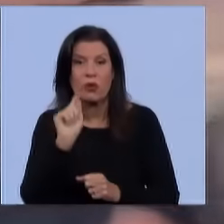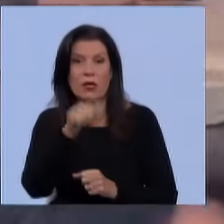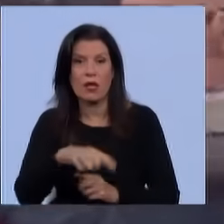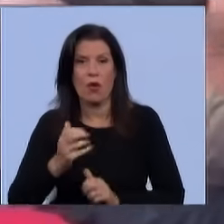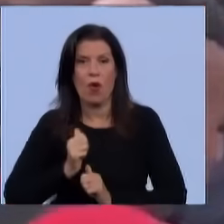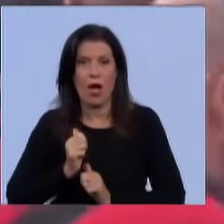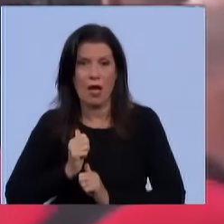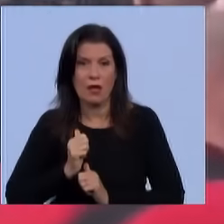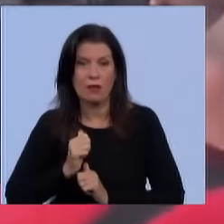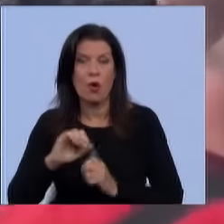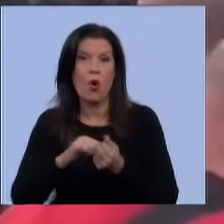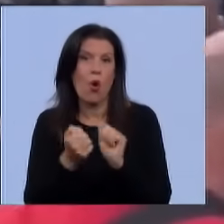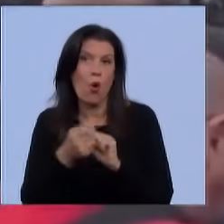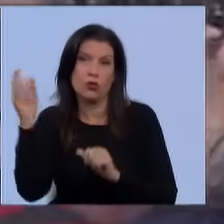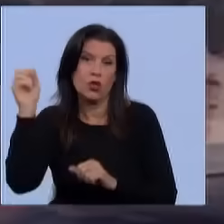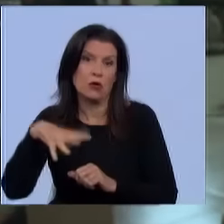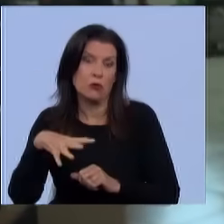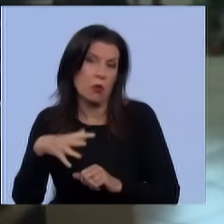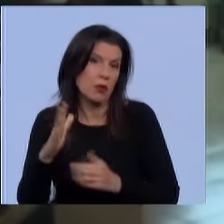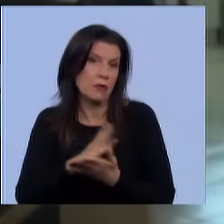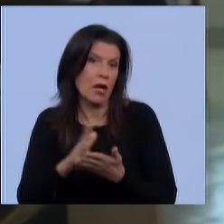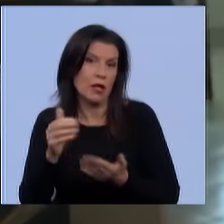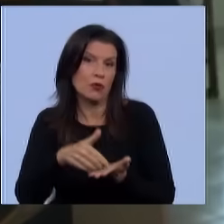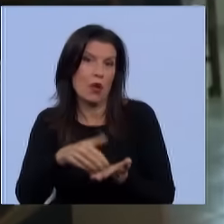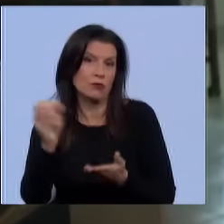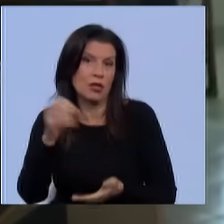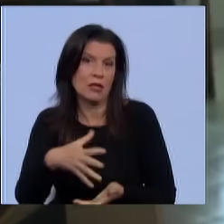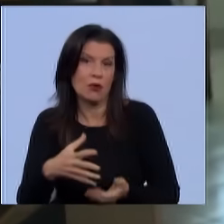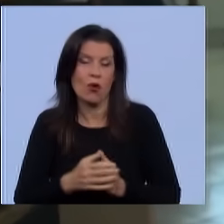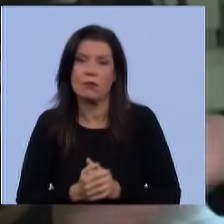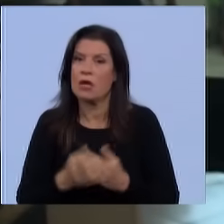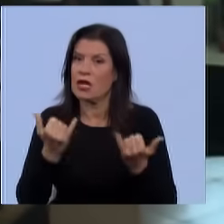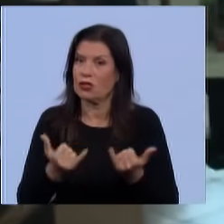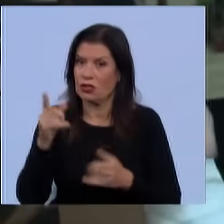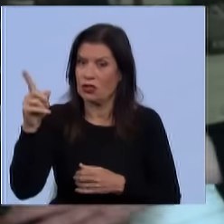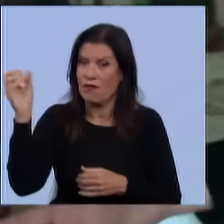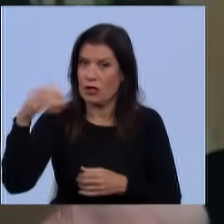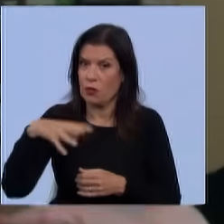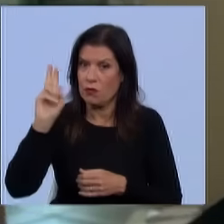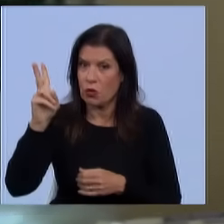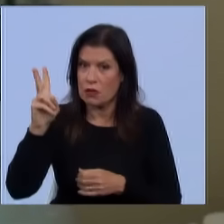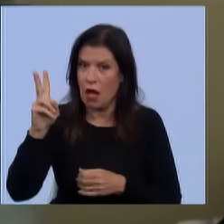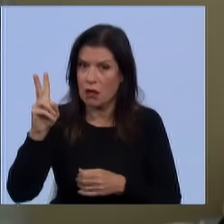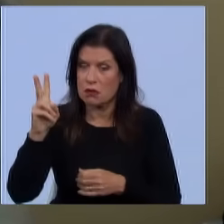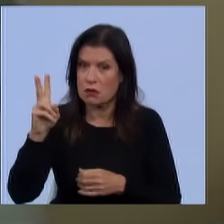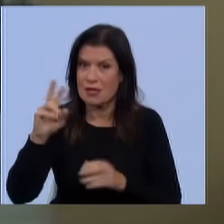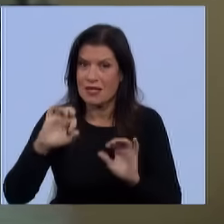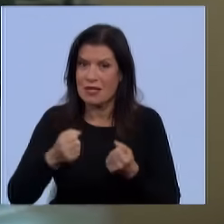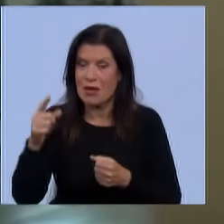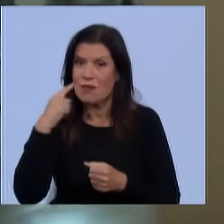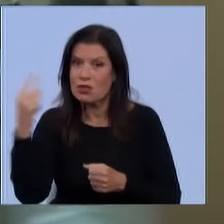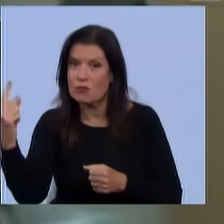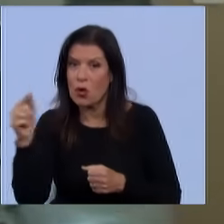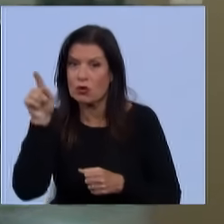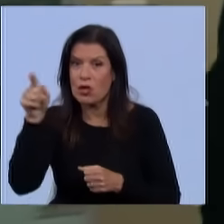שהתורמים ימשיכו בכלל לשלוח אותן. עכשיו שהם שומעים, התורמים שאתה מדבר איתם בחול, שהם שומעים שהם יצטרכו להתחיל לשלם על כל התחורה הזאת?